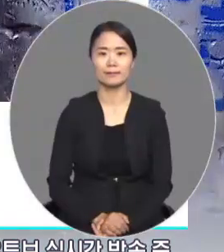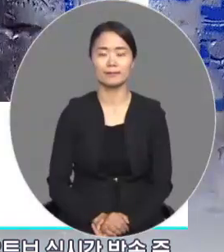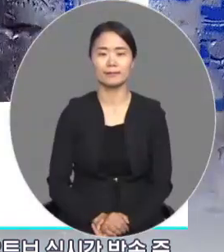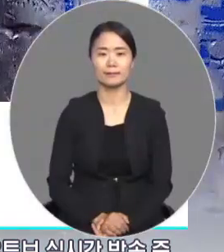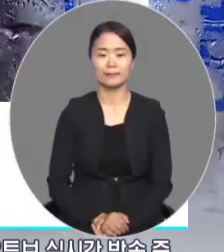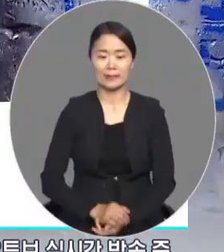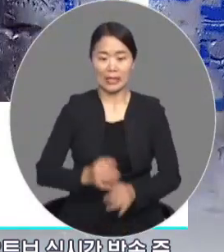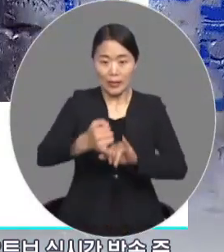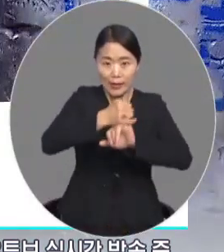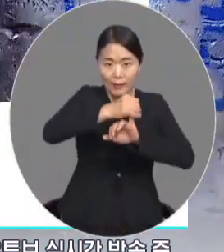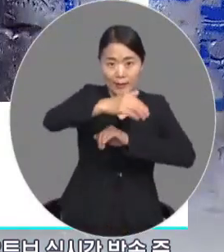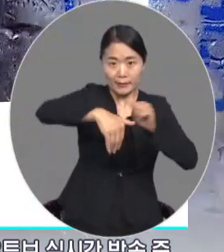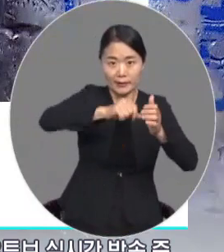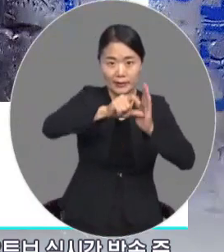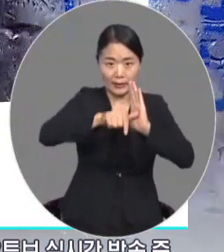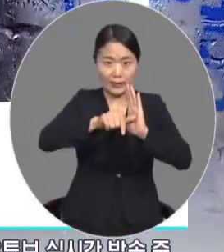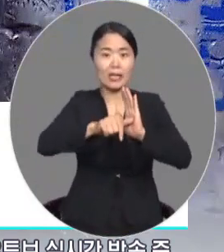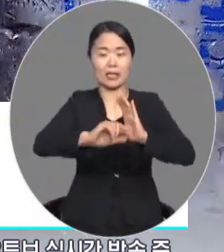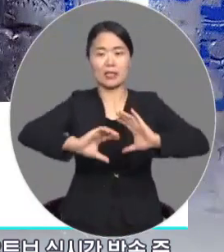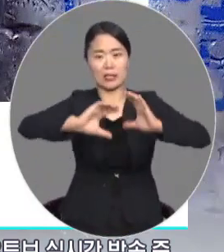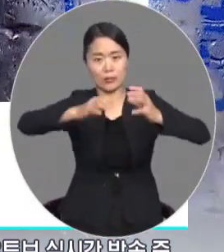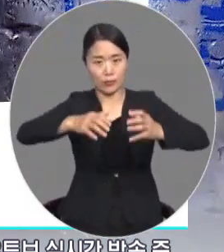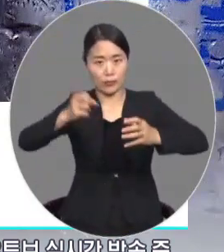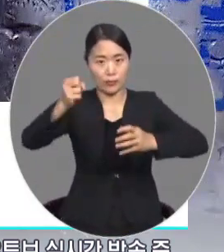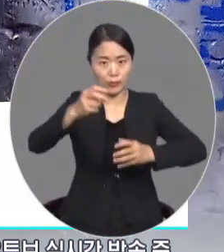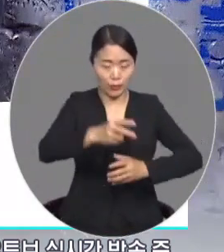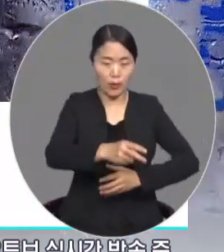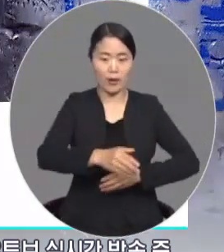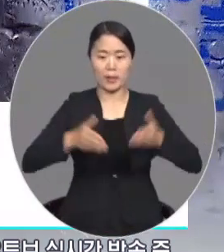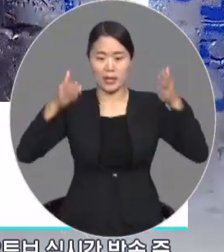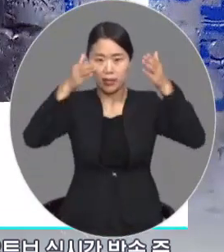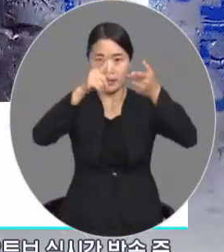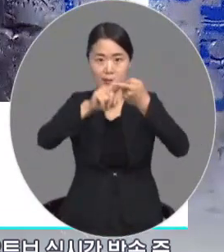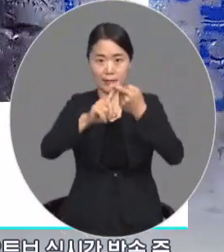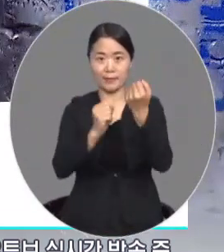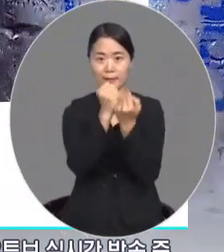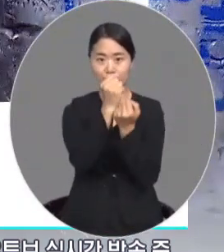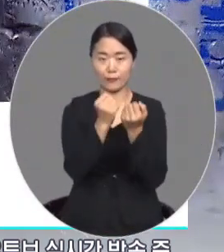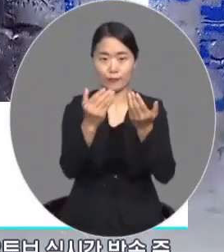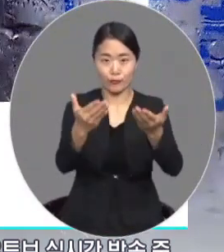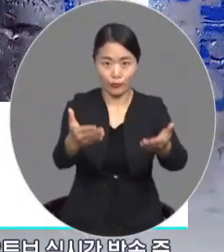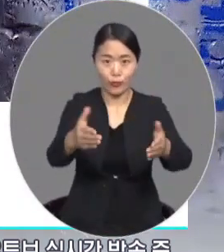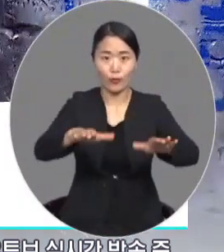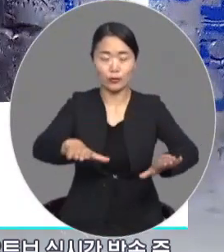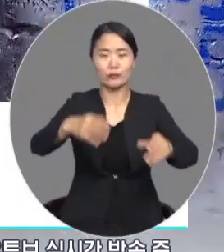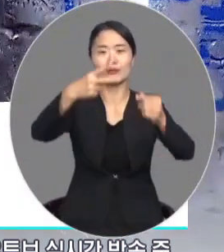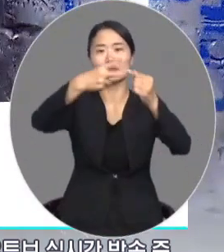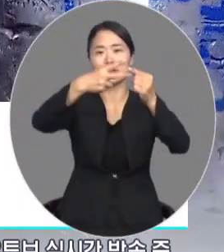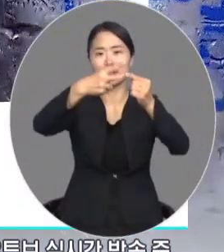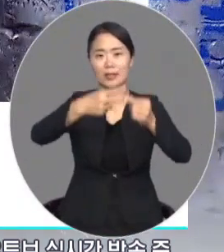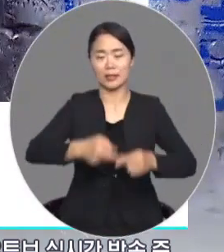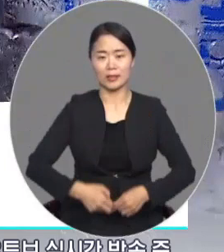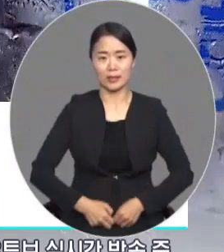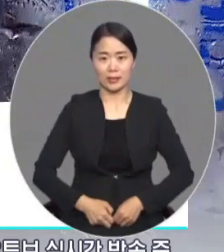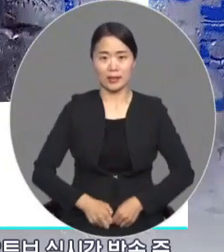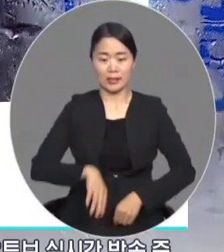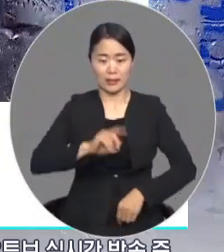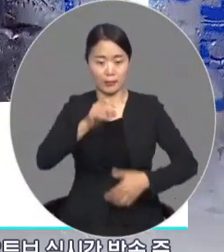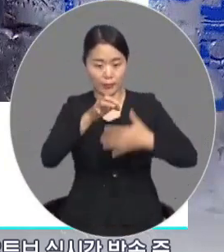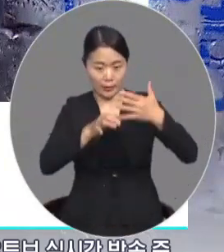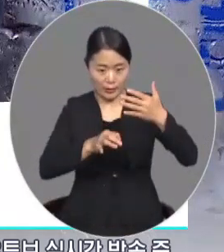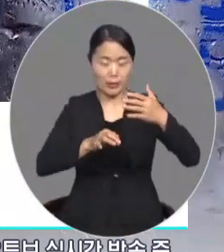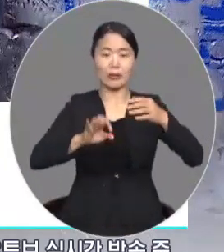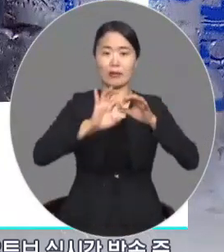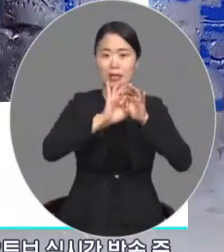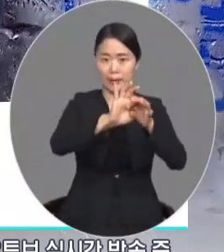필환경 시대 지구 수다의 의미와 방향성을 조명하는 연속 기획 오늘은 두 번째 순서로이 프로그램을 통해 변화된